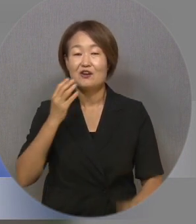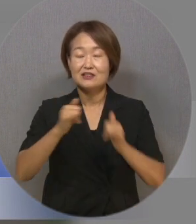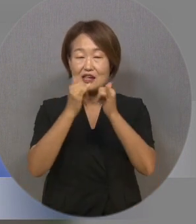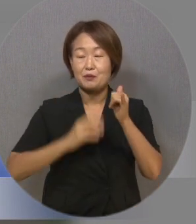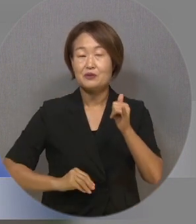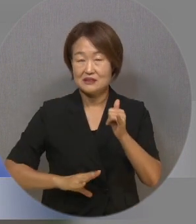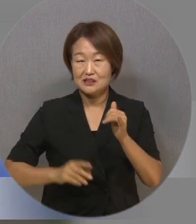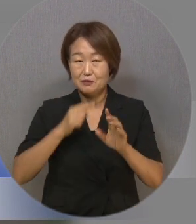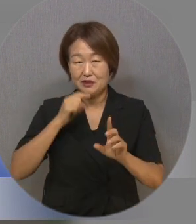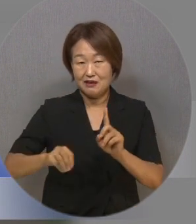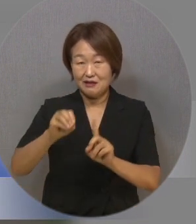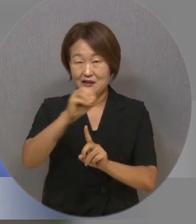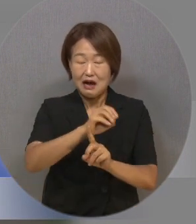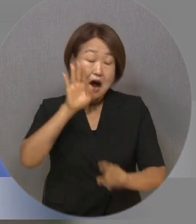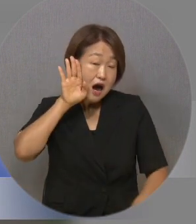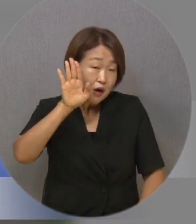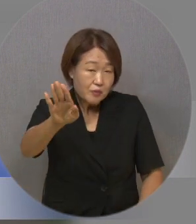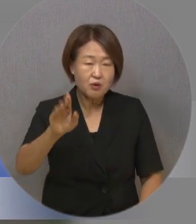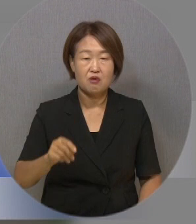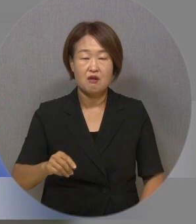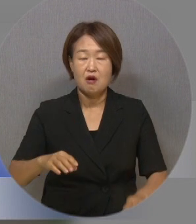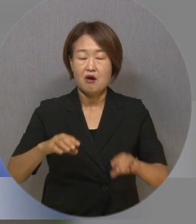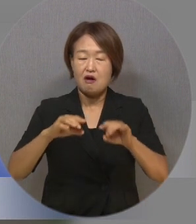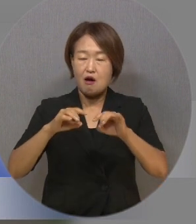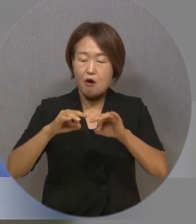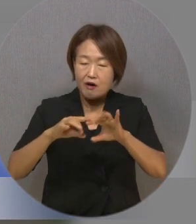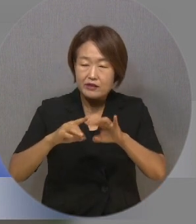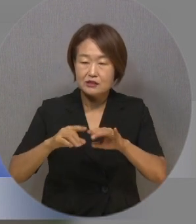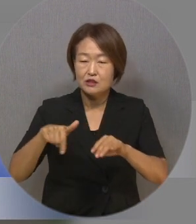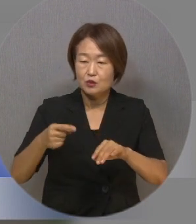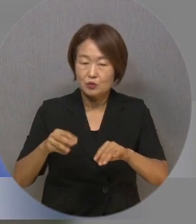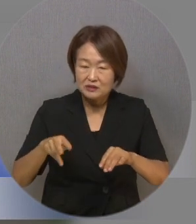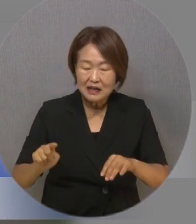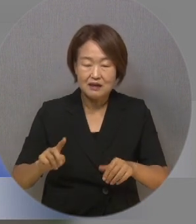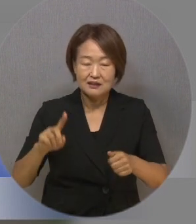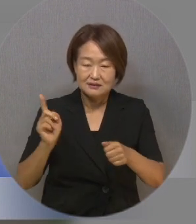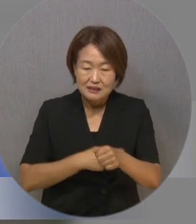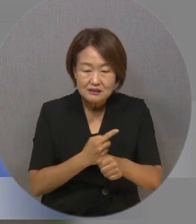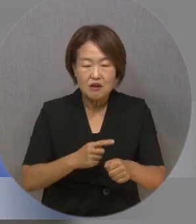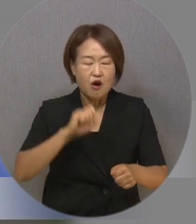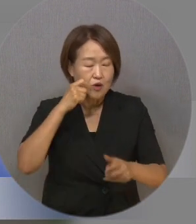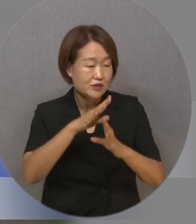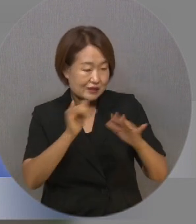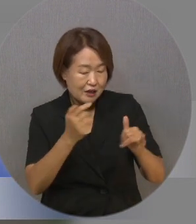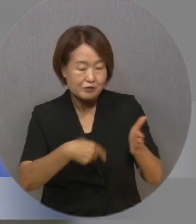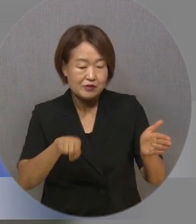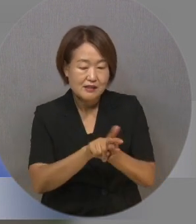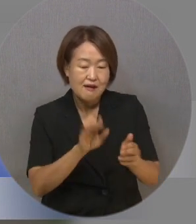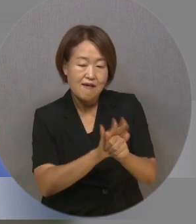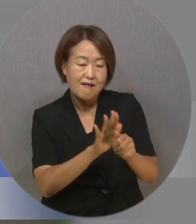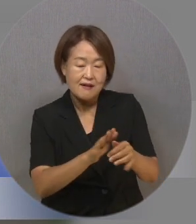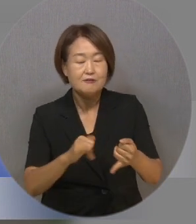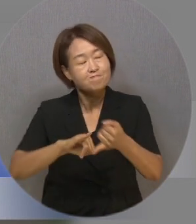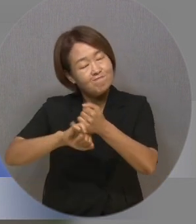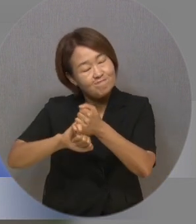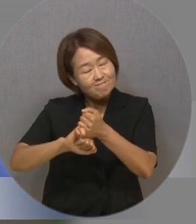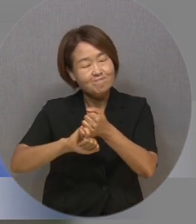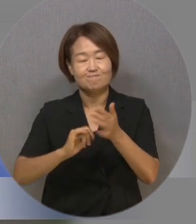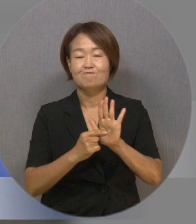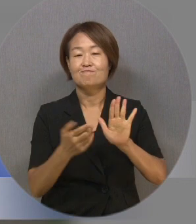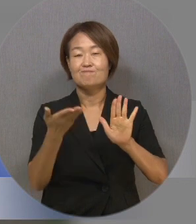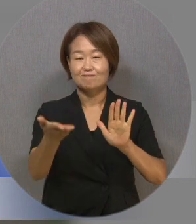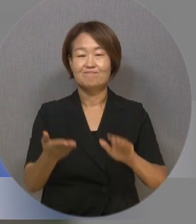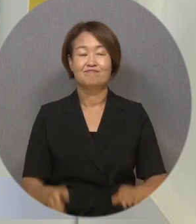서울사회복지공동모금에는 앞으로도 에너지공사와 함께 에너지 취약계층의 지원을 위해 최선을 다할 것이라고